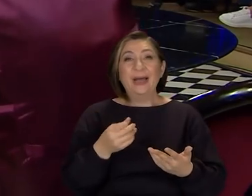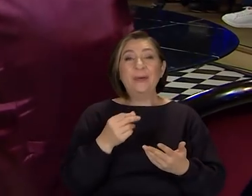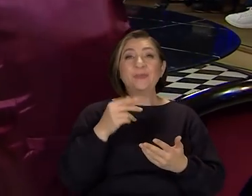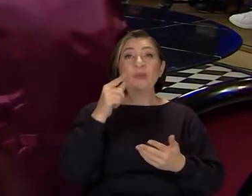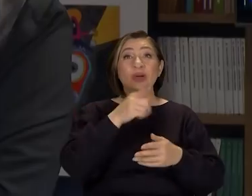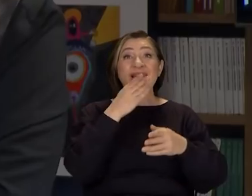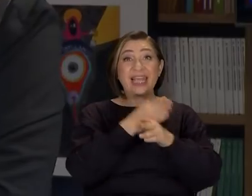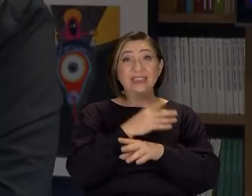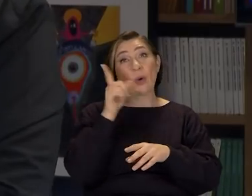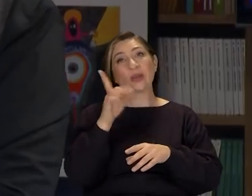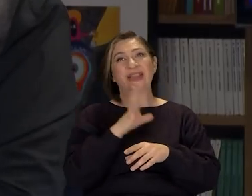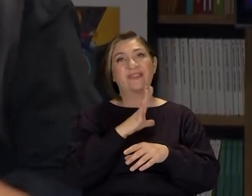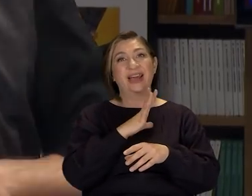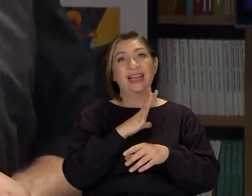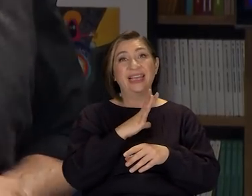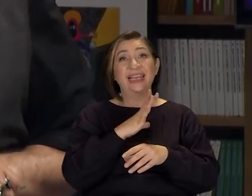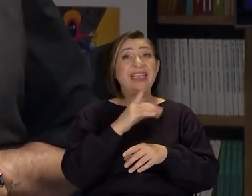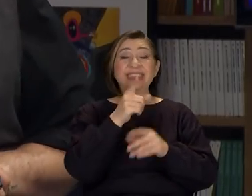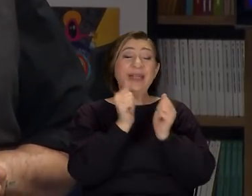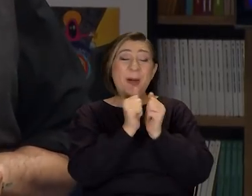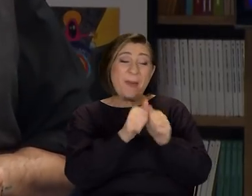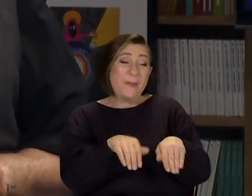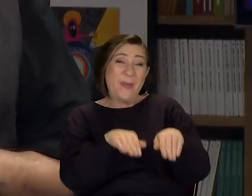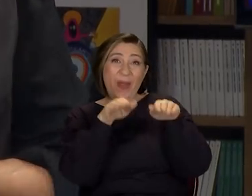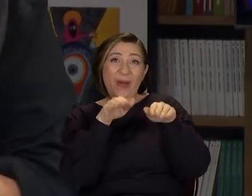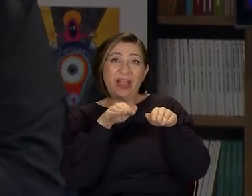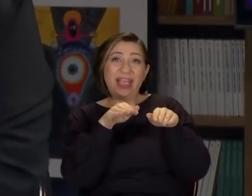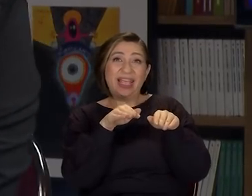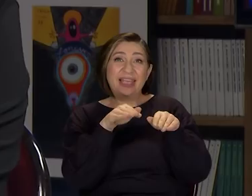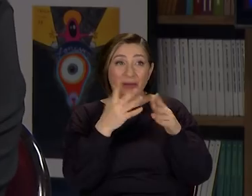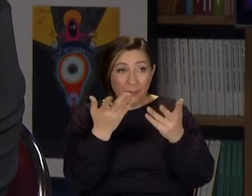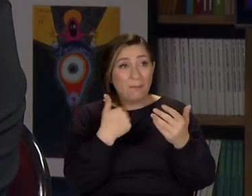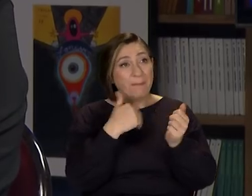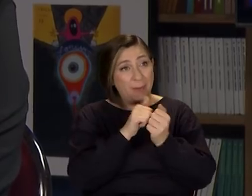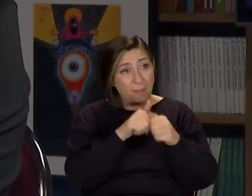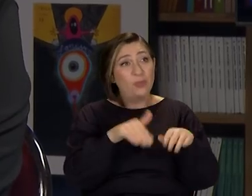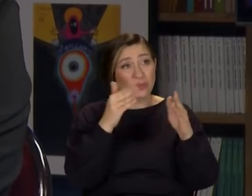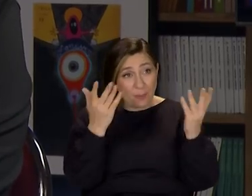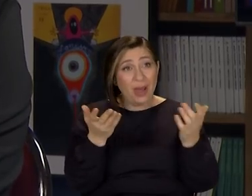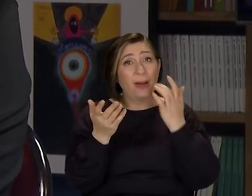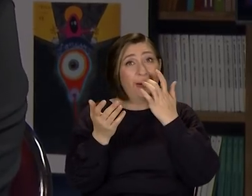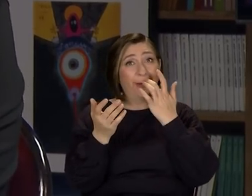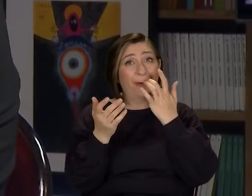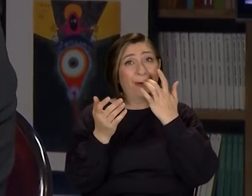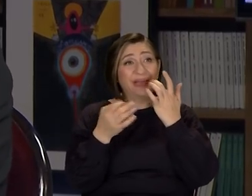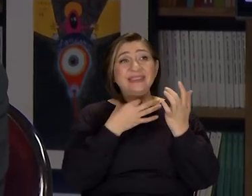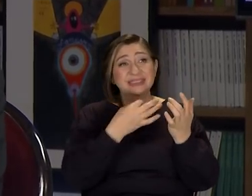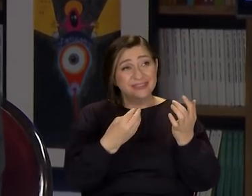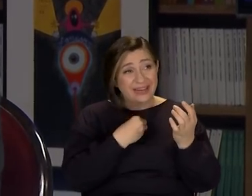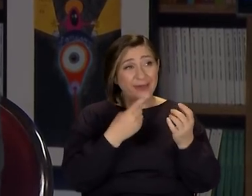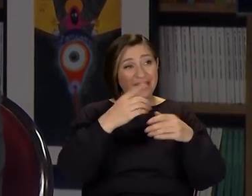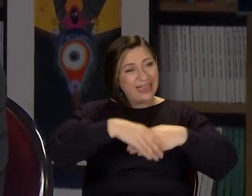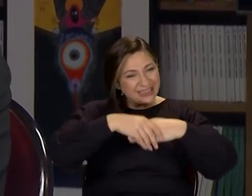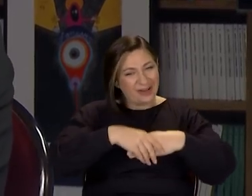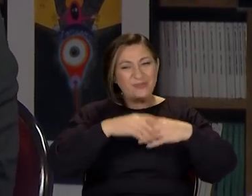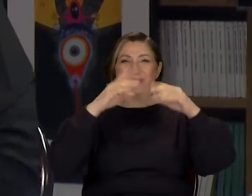bu gerçek orada da var mesela. Hiç sizinle büyüdük. Falan, tam benimle büyüdün de abi. Hani müsaade et ben de bir yani